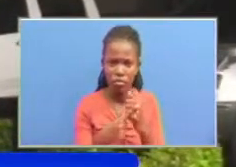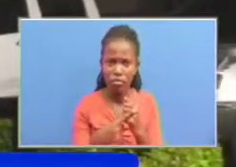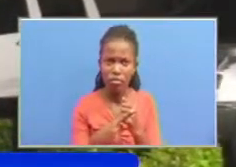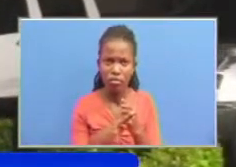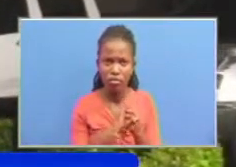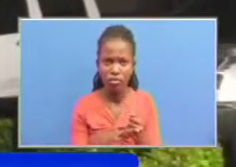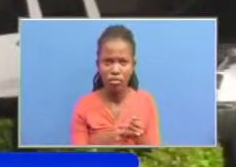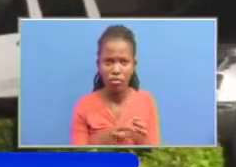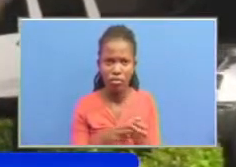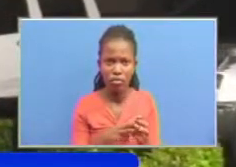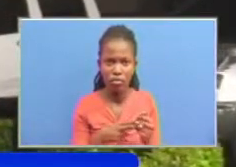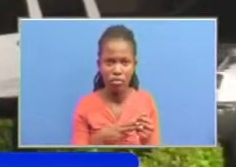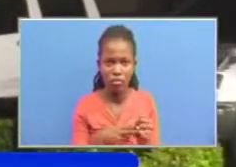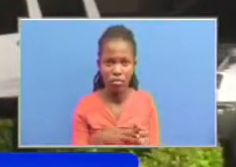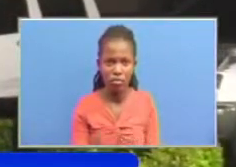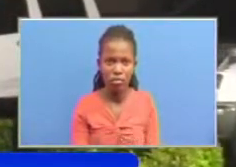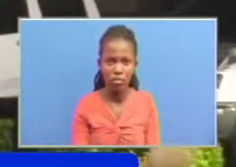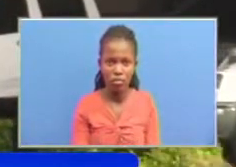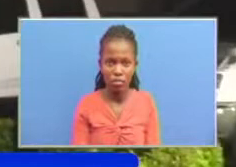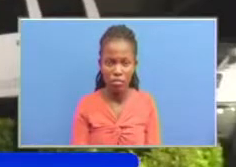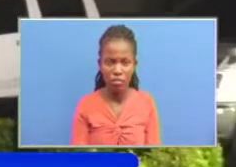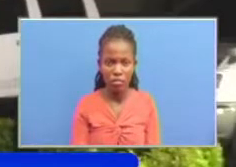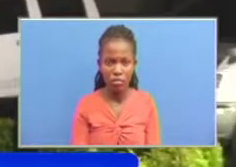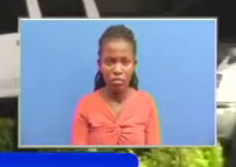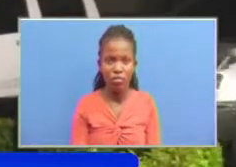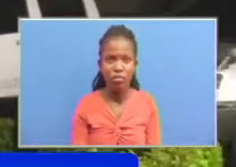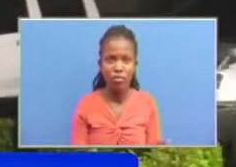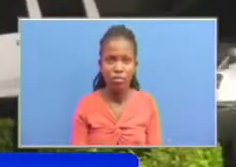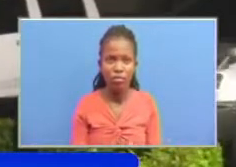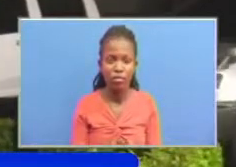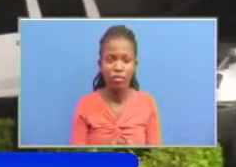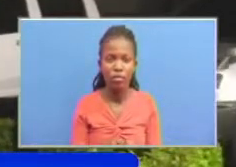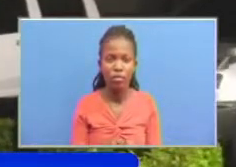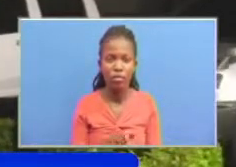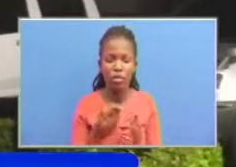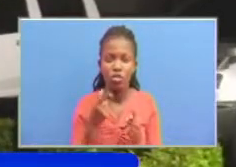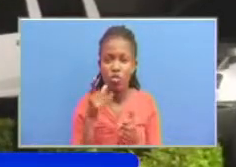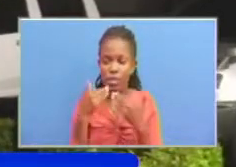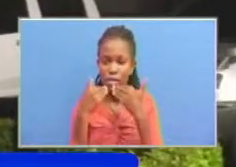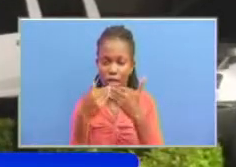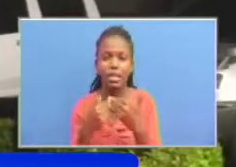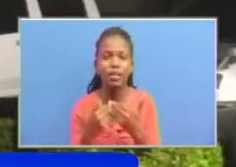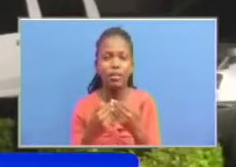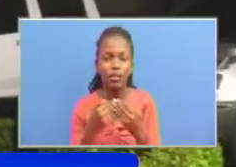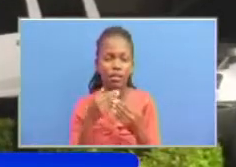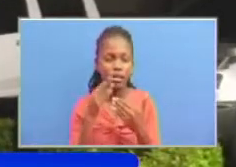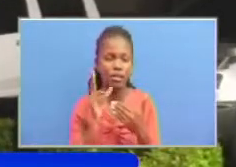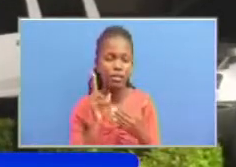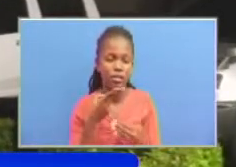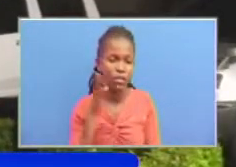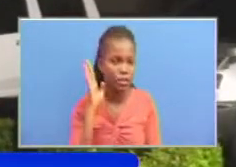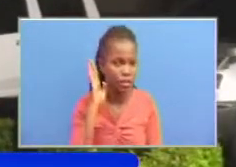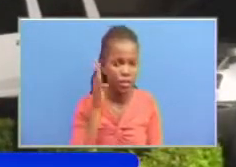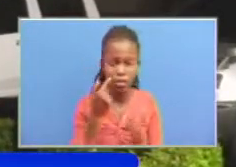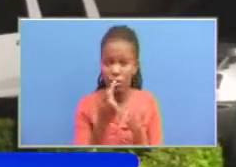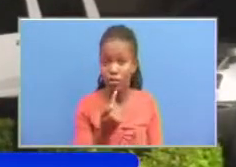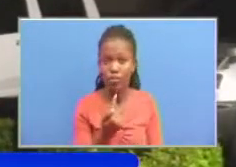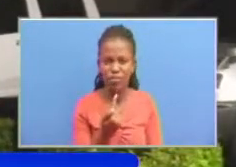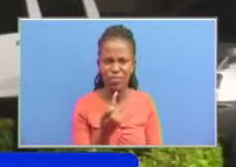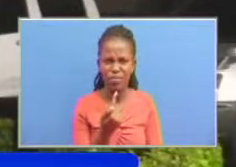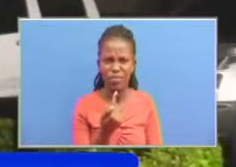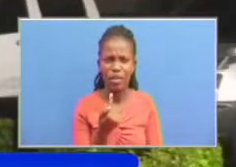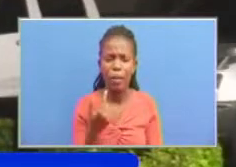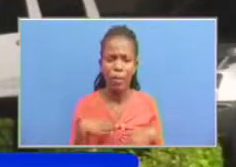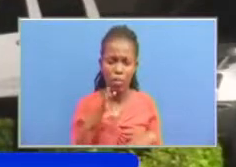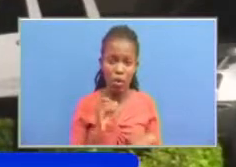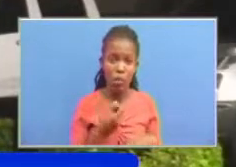na yes ya ni mwea wana kwe mundo kwa kuthukisio ndo wasia mwondo mengi ntua mane na ni mwamewa yuku tabia ndo